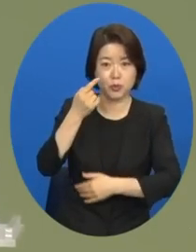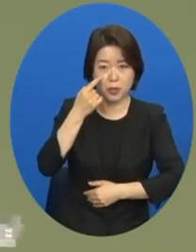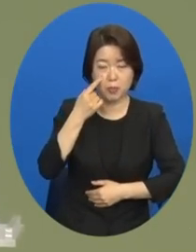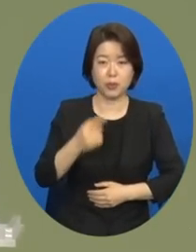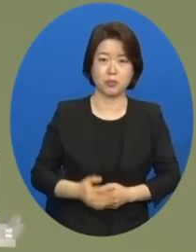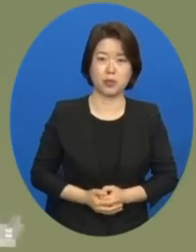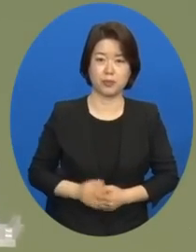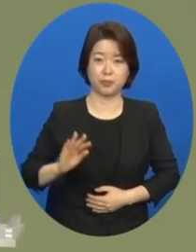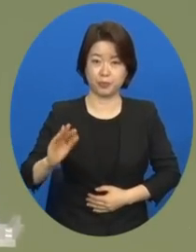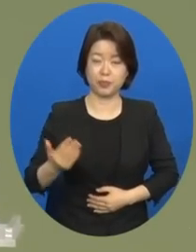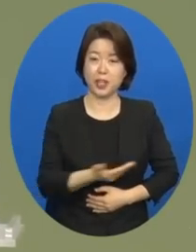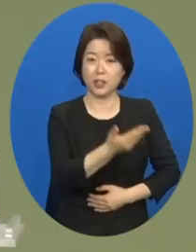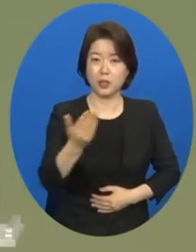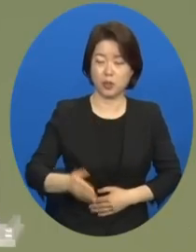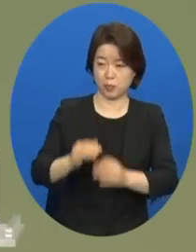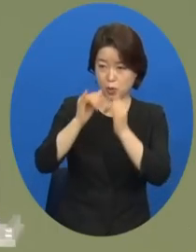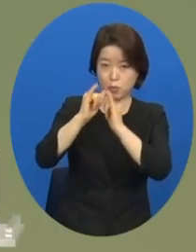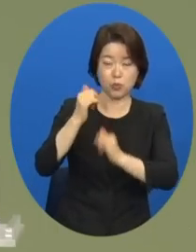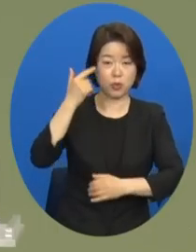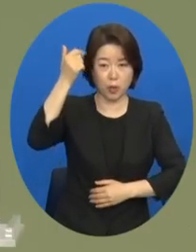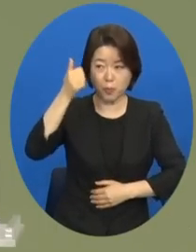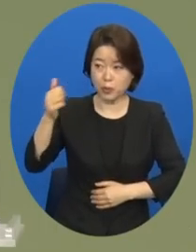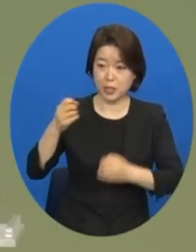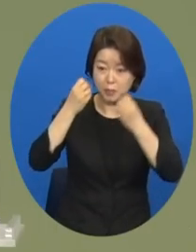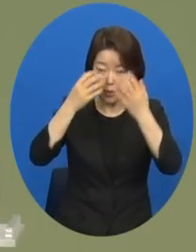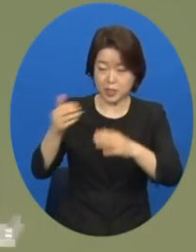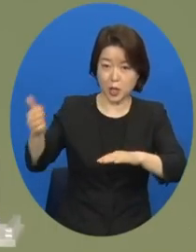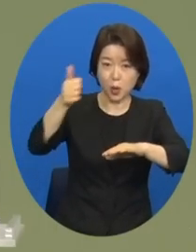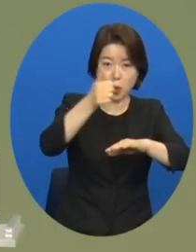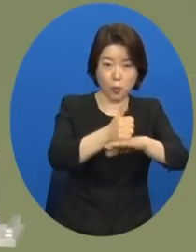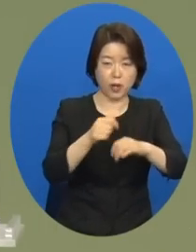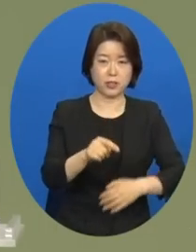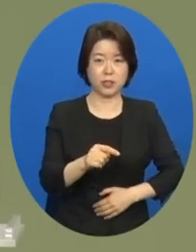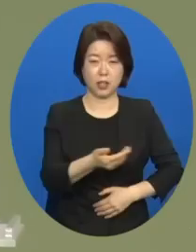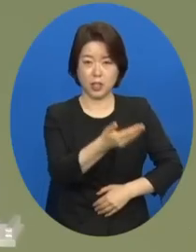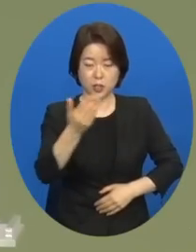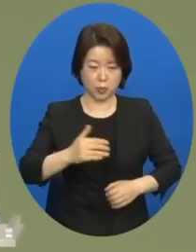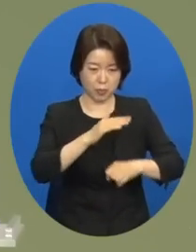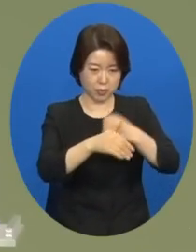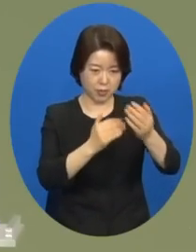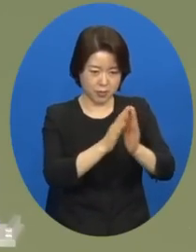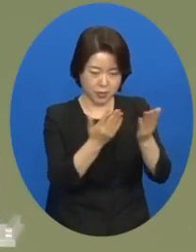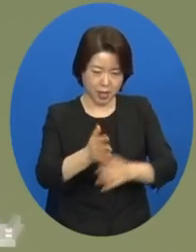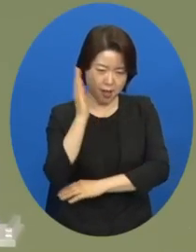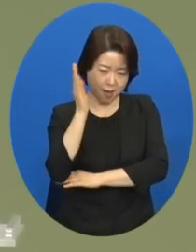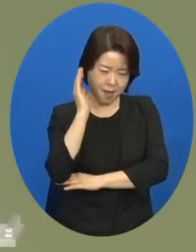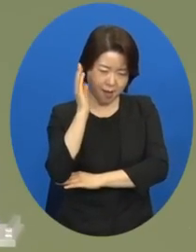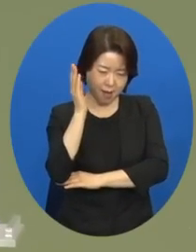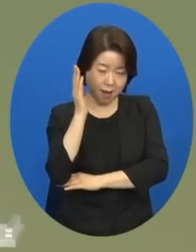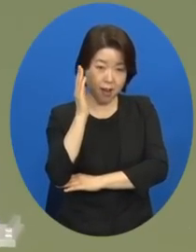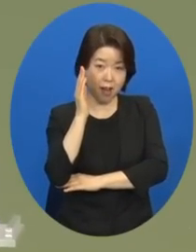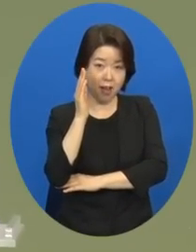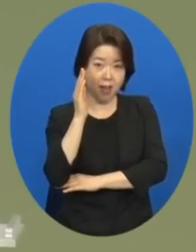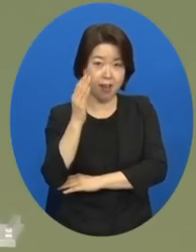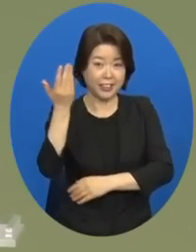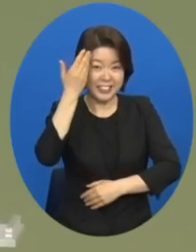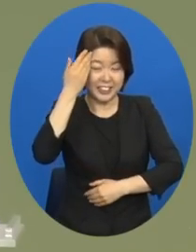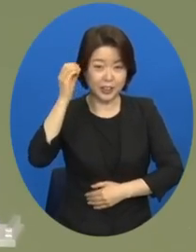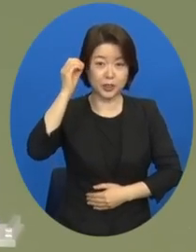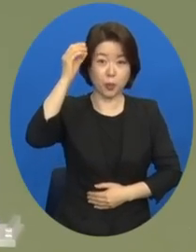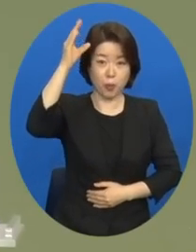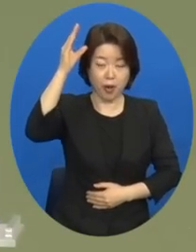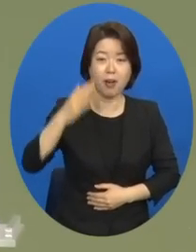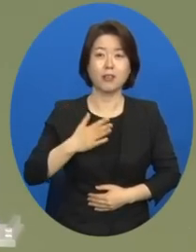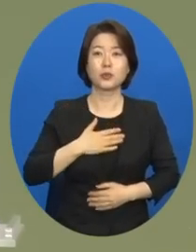요새 여러분들이 너무 훌륭하신 목사님이 오셔서 굉장히 성경 강의를 열심히 들어서 저도 막 은혜받고 있고 그래서